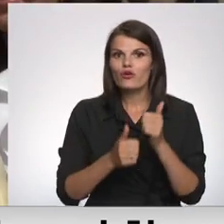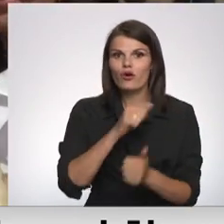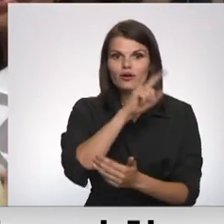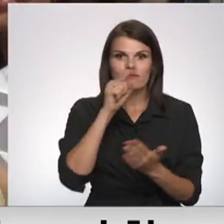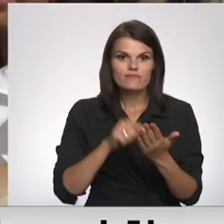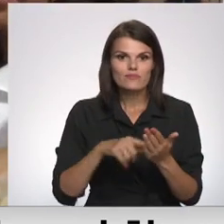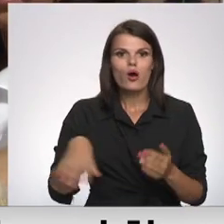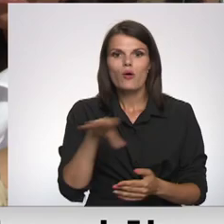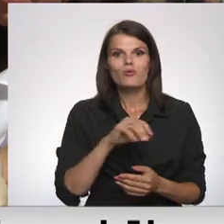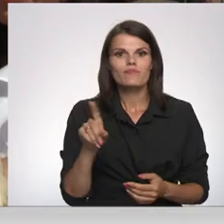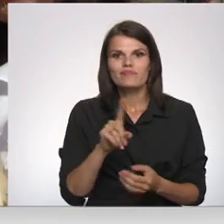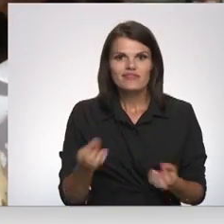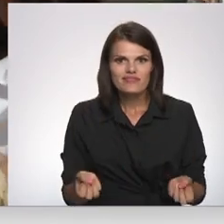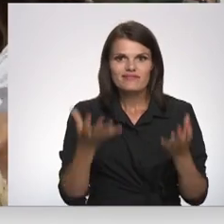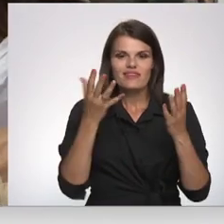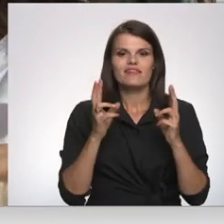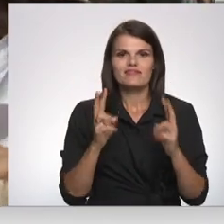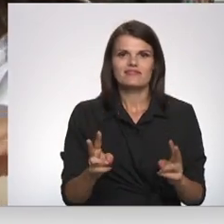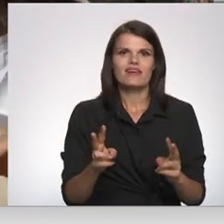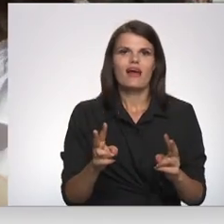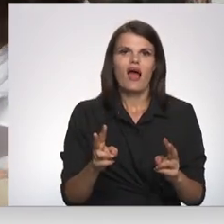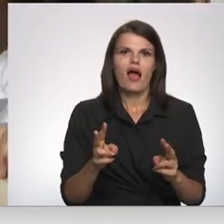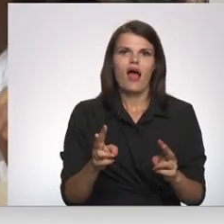mums ir pilnīgi skaidrs, ka pirmo vietu